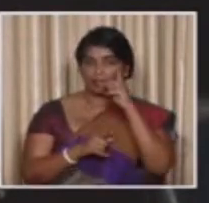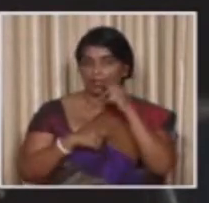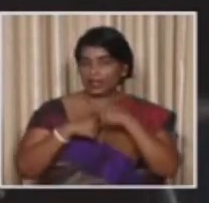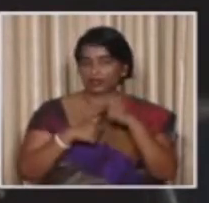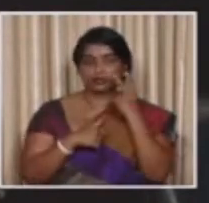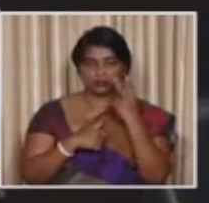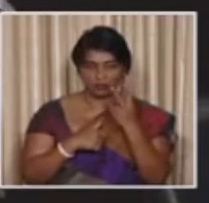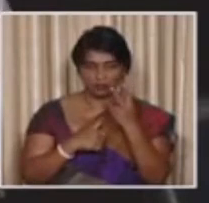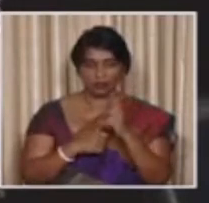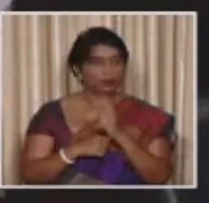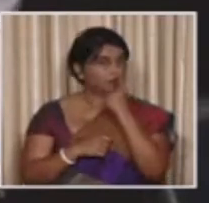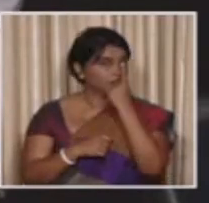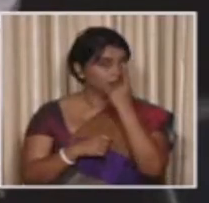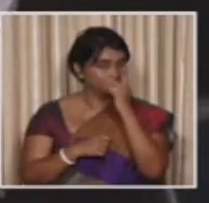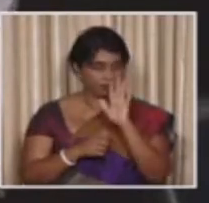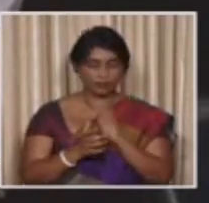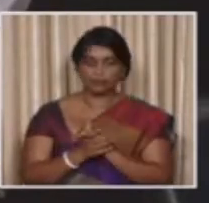නිසා. එකක් තමයි